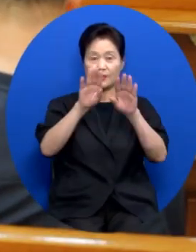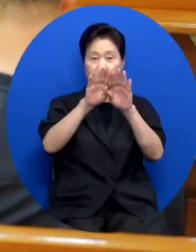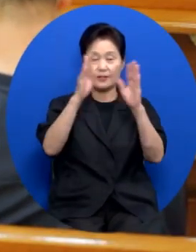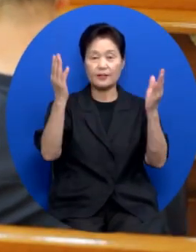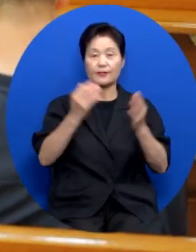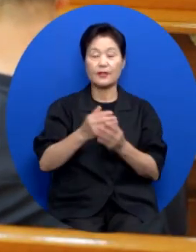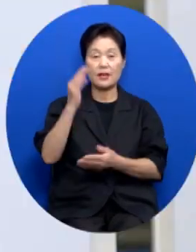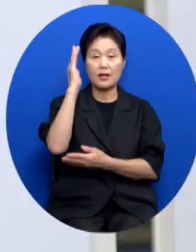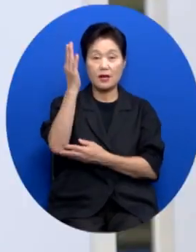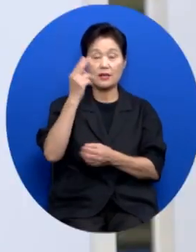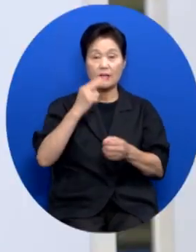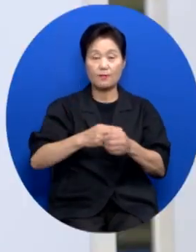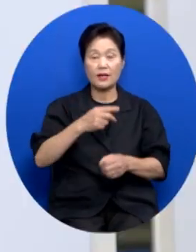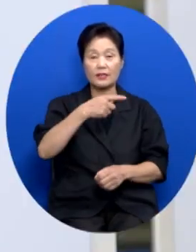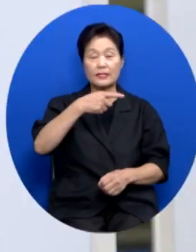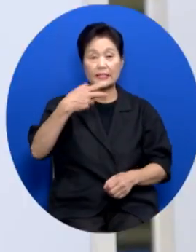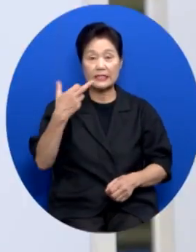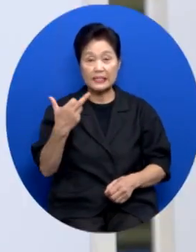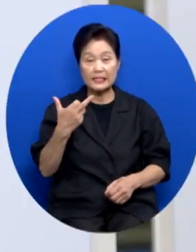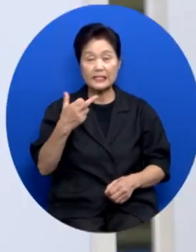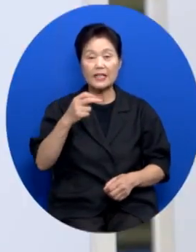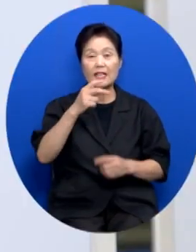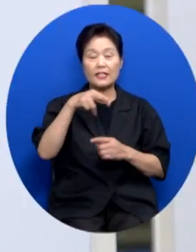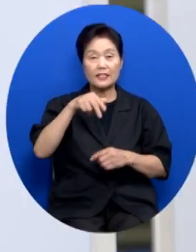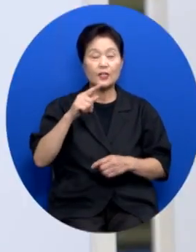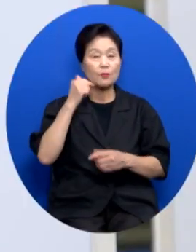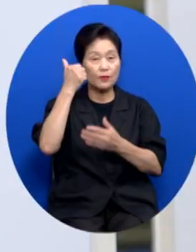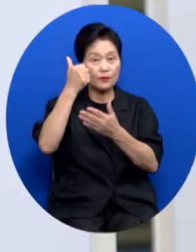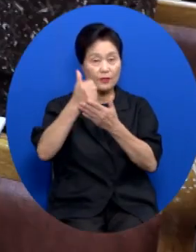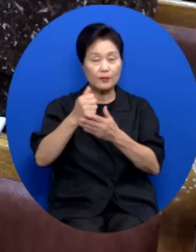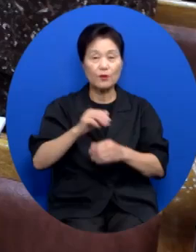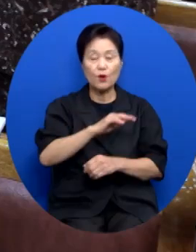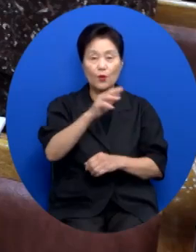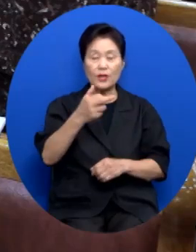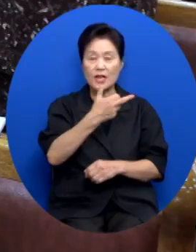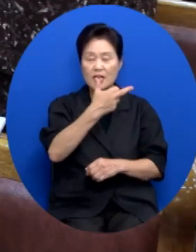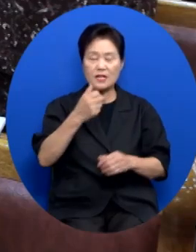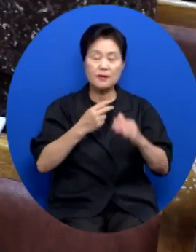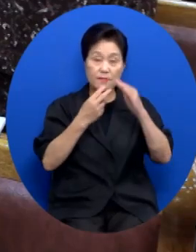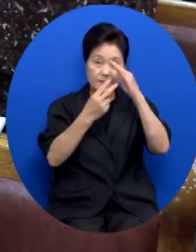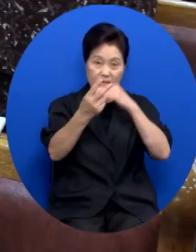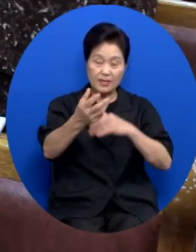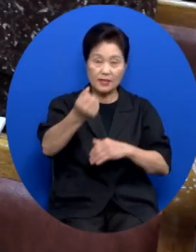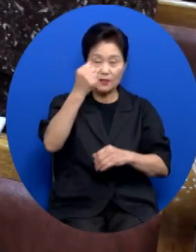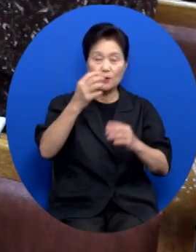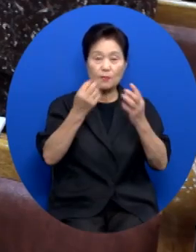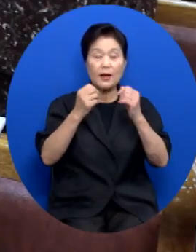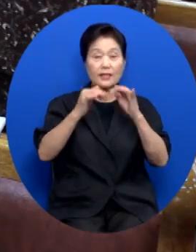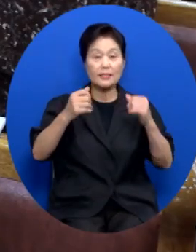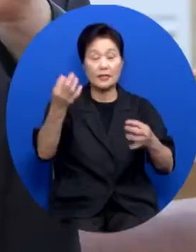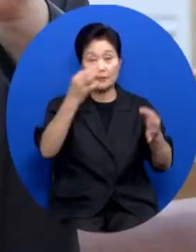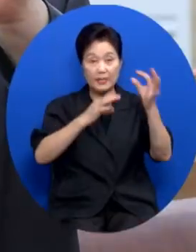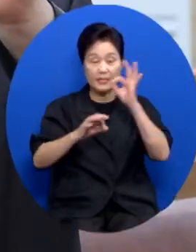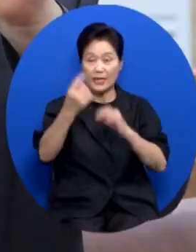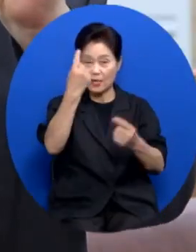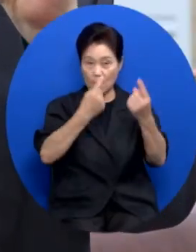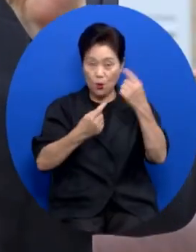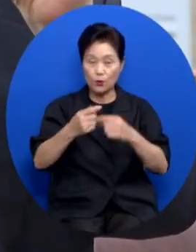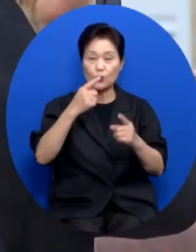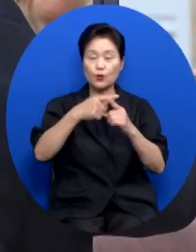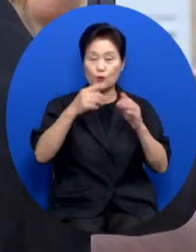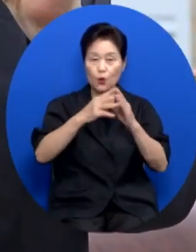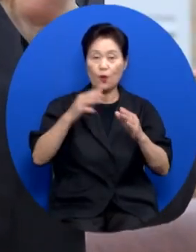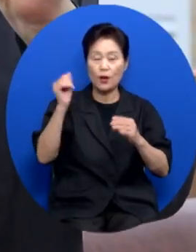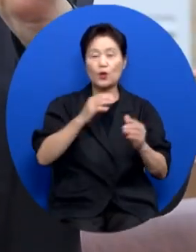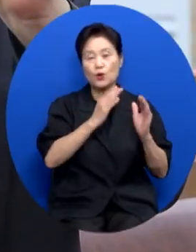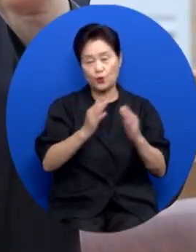강사로 나선 일산 예향교회 정상용 목사는 우리가 큰 비전을 갖고 많은 사람들이 찾아오는 교회가 되도록 준비해야